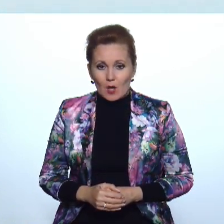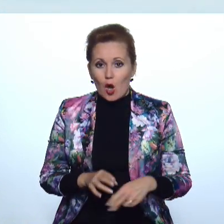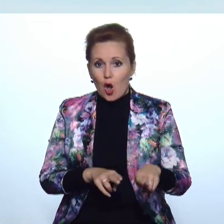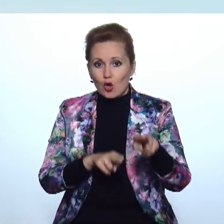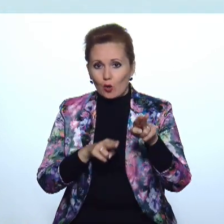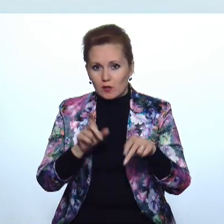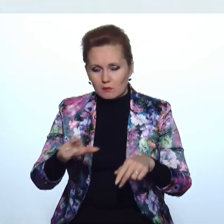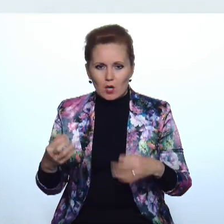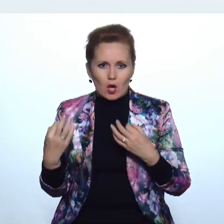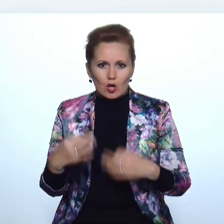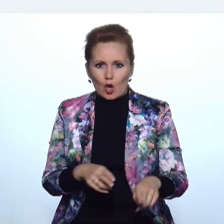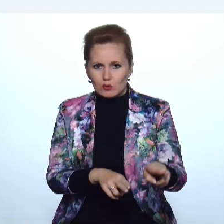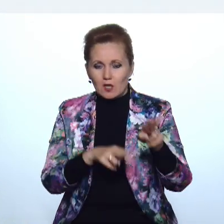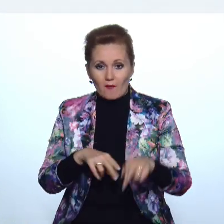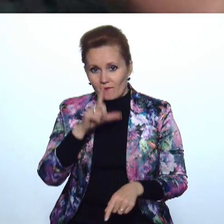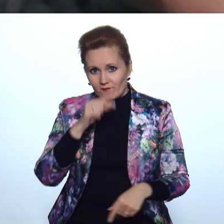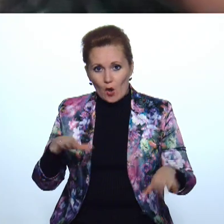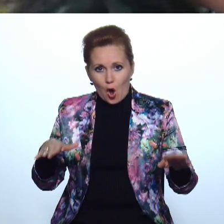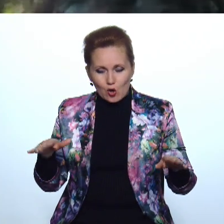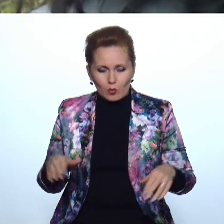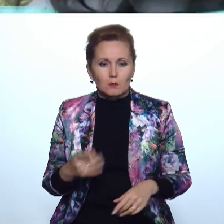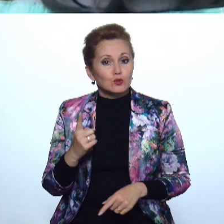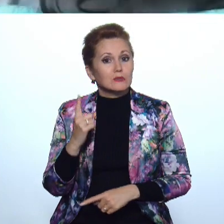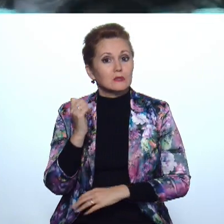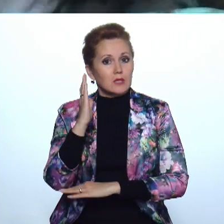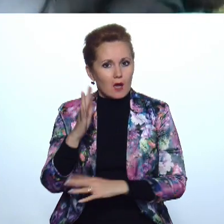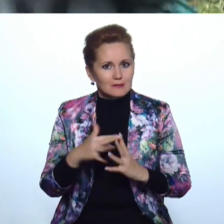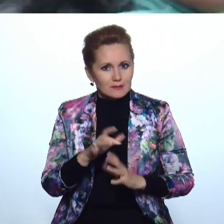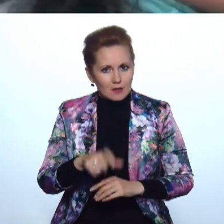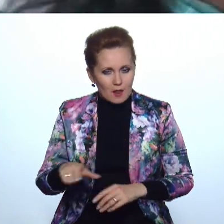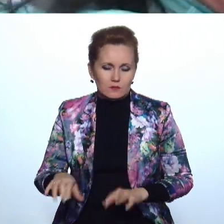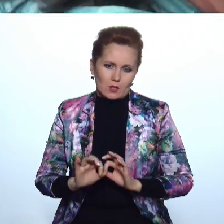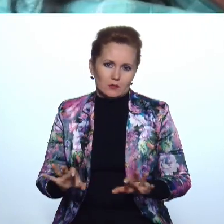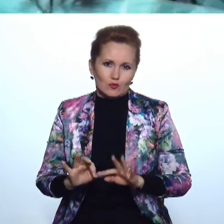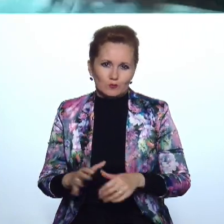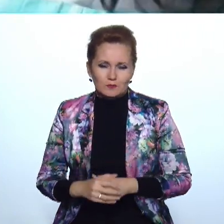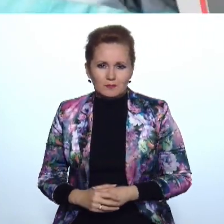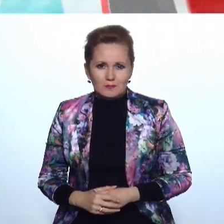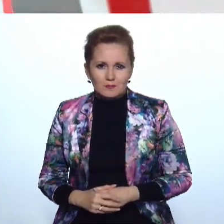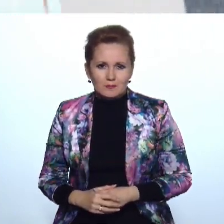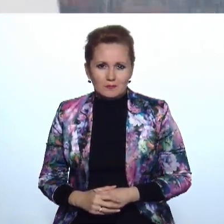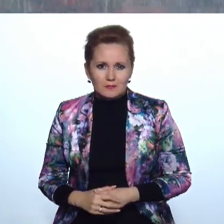Охотникам разрешат отстреливать ворон и бакланов. Почему за и селяне, объясним.